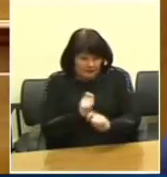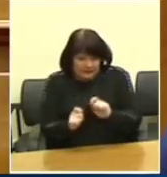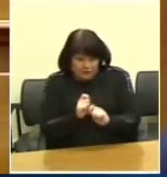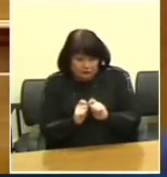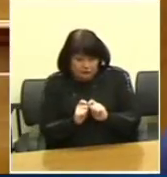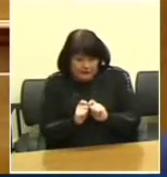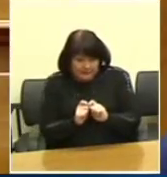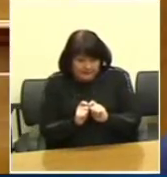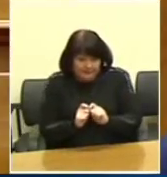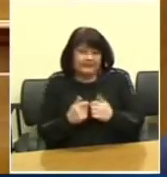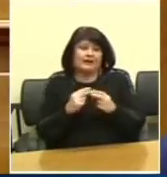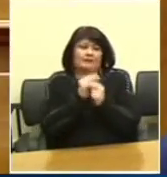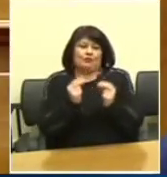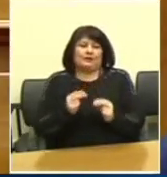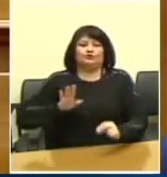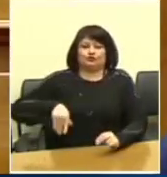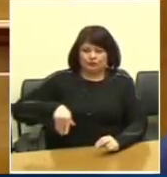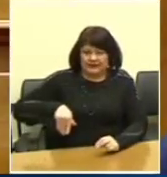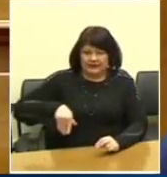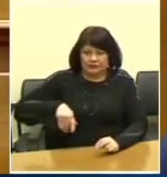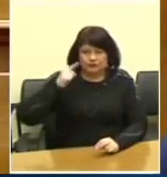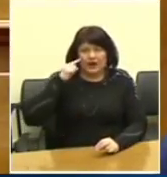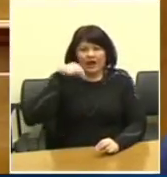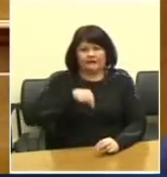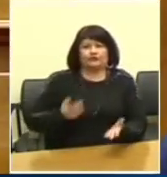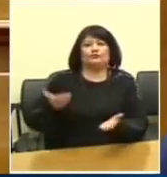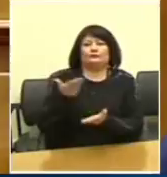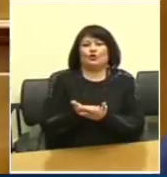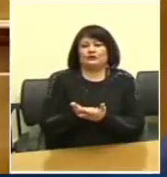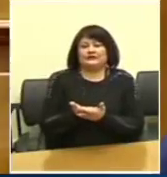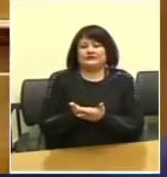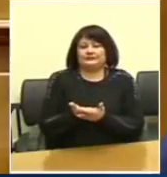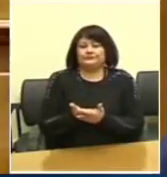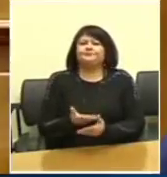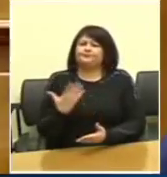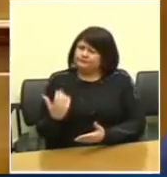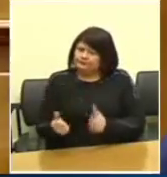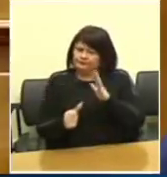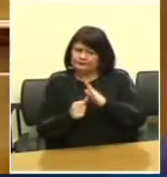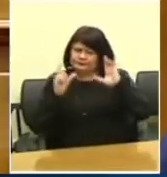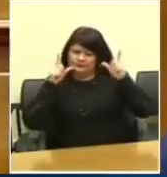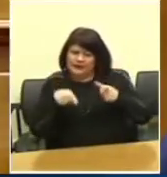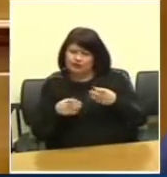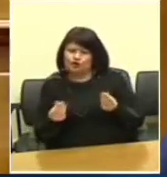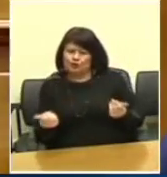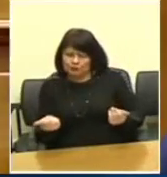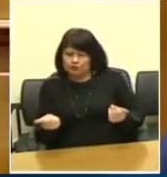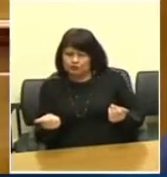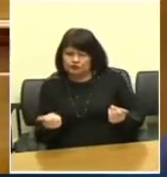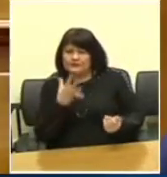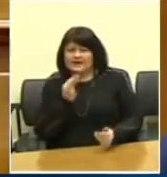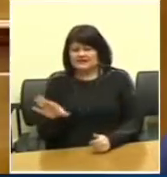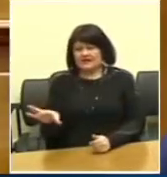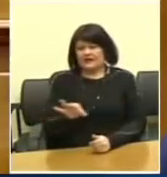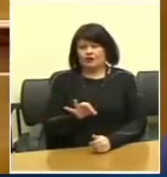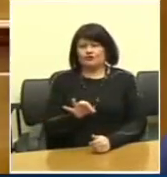Θα καταλήξουμε λοιπόν με αυτή την εκδοχή στο να έχουμε ένα πρόεδρο της Δημοκρατίας διορισμένο